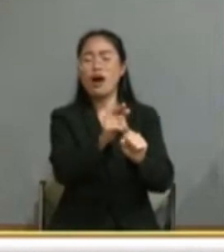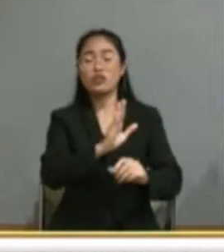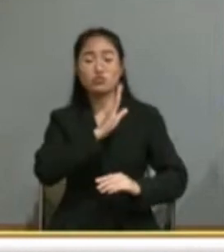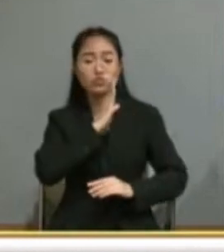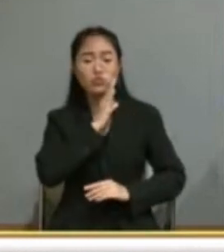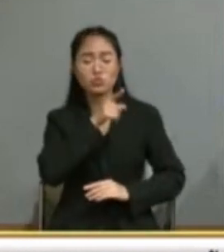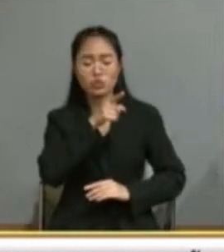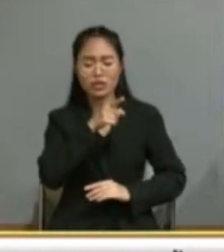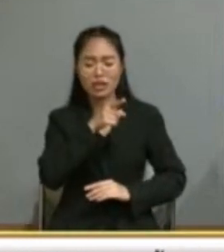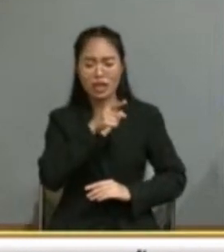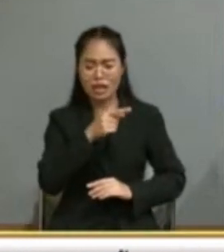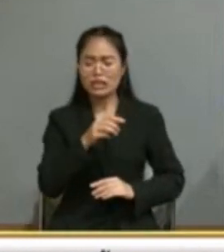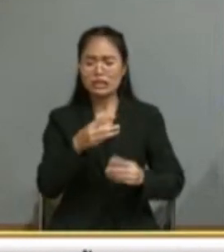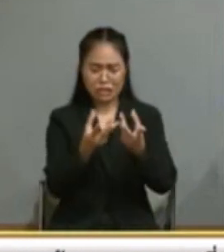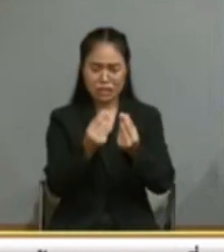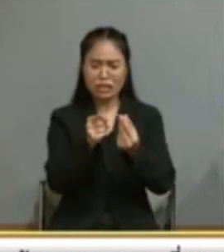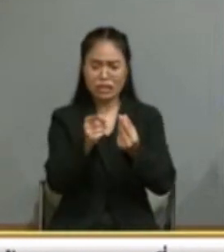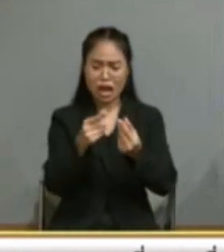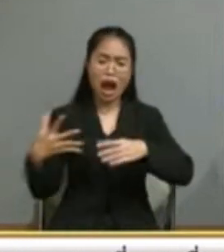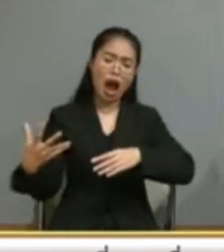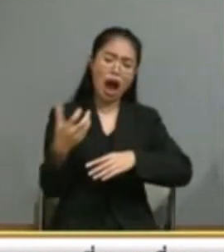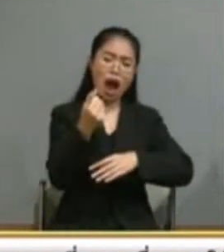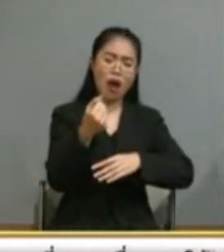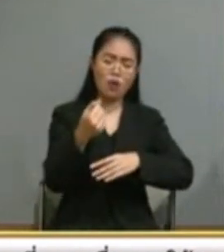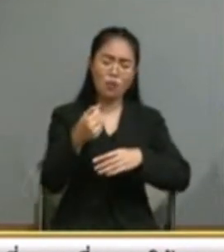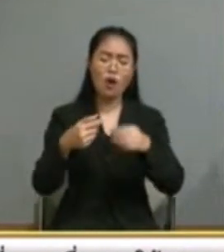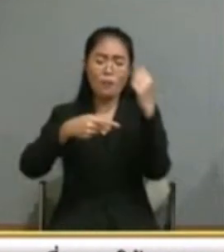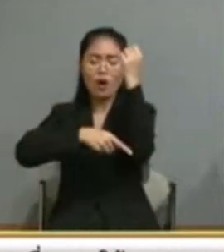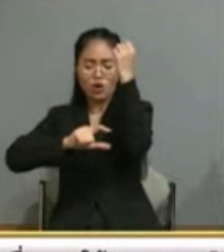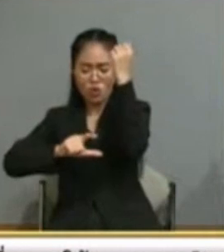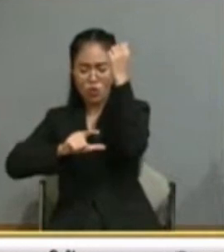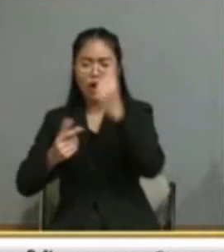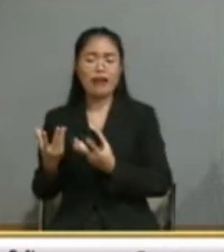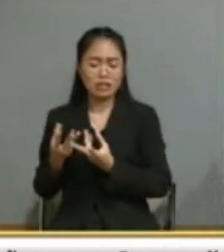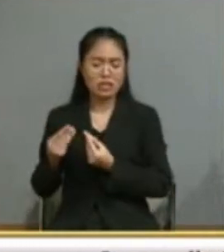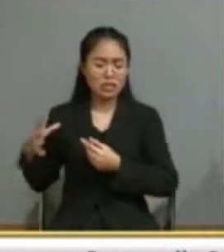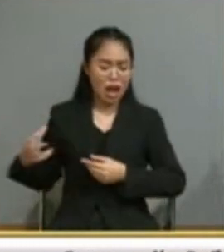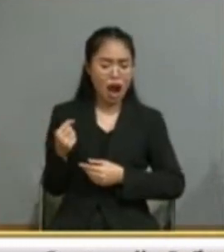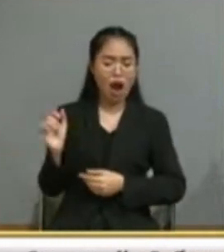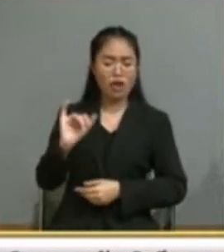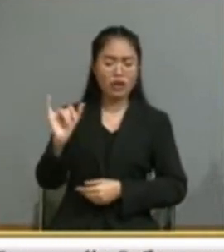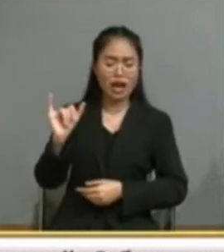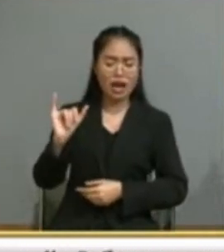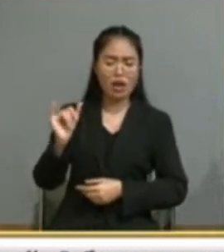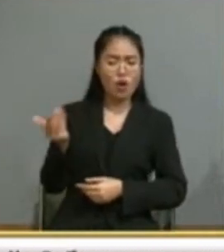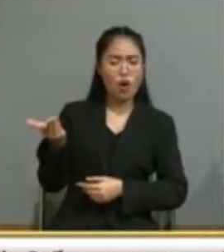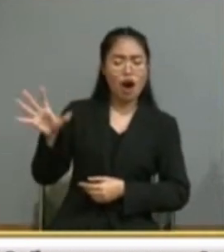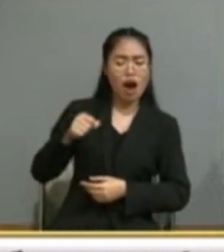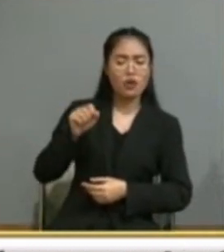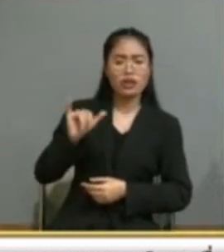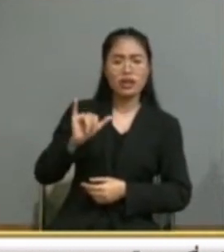อันนี้เราเวนคืนไ้อย่ครับของพัทธรุงนี่ยังไมมีงบใช่ไหมย